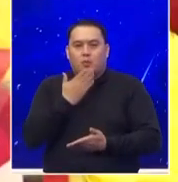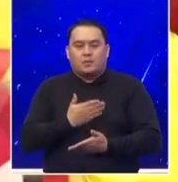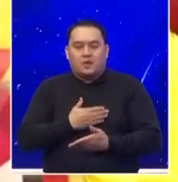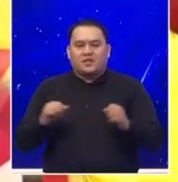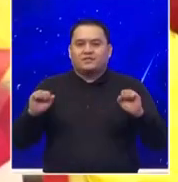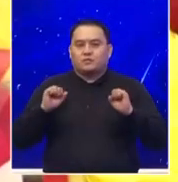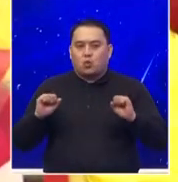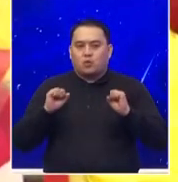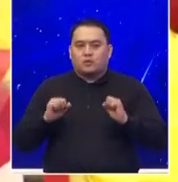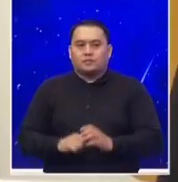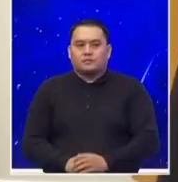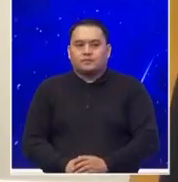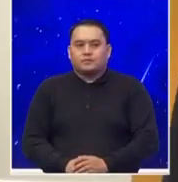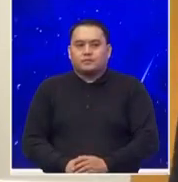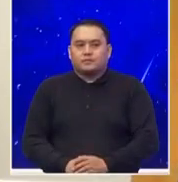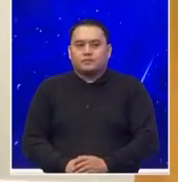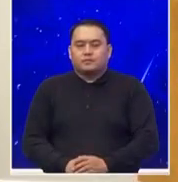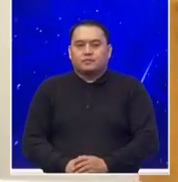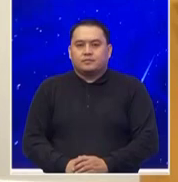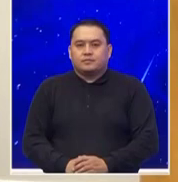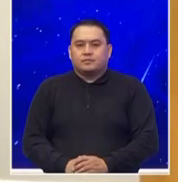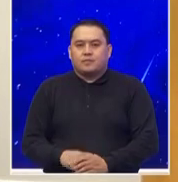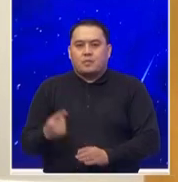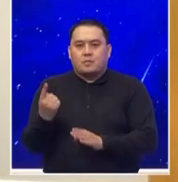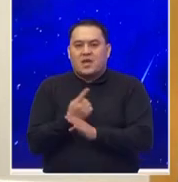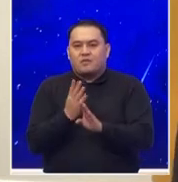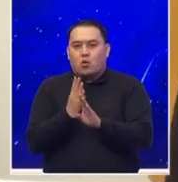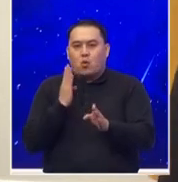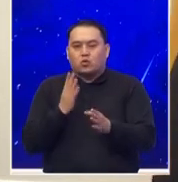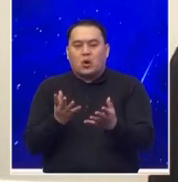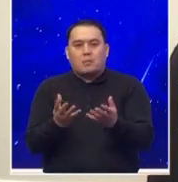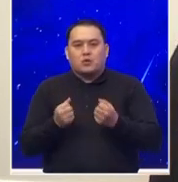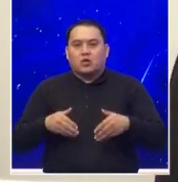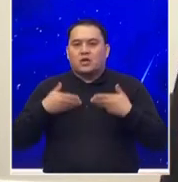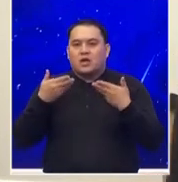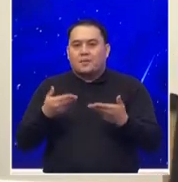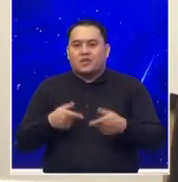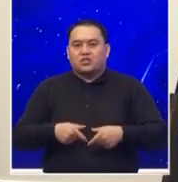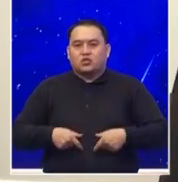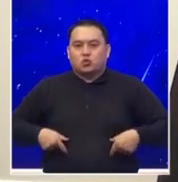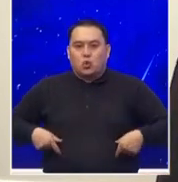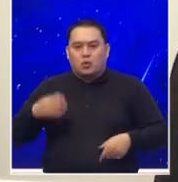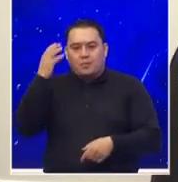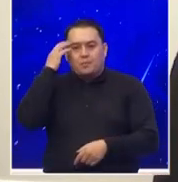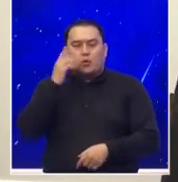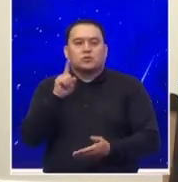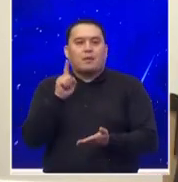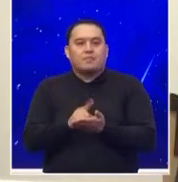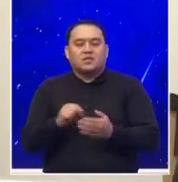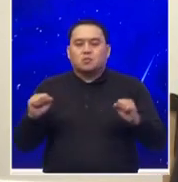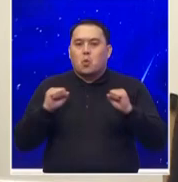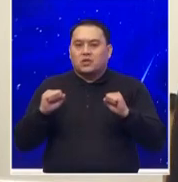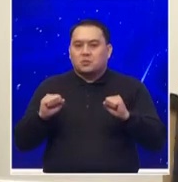вид спорта. В первую очередь, для того, чтобы получить рекомендацию на черный пояс, это должен